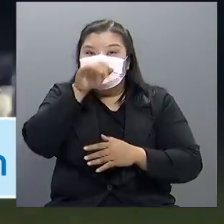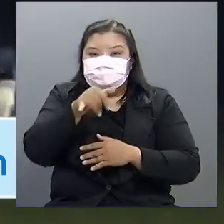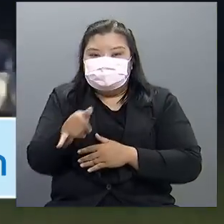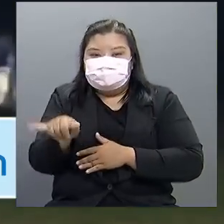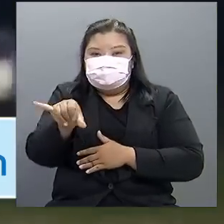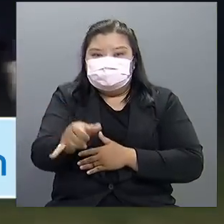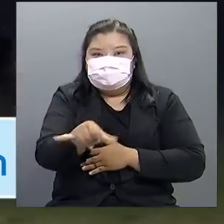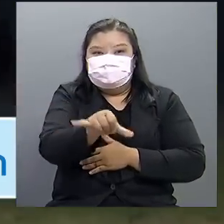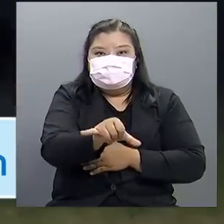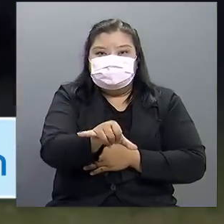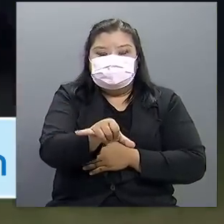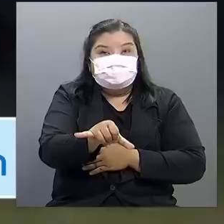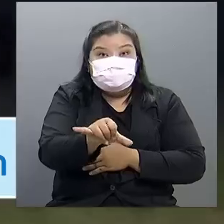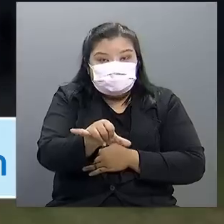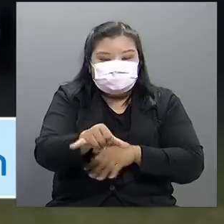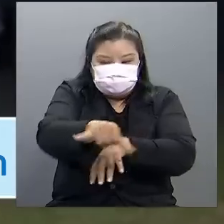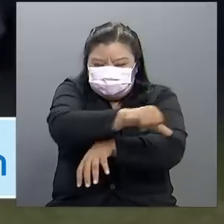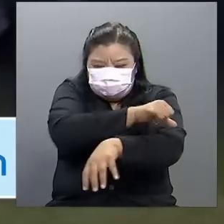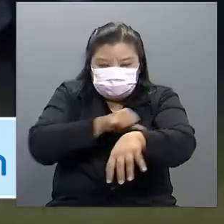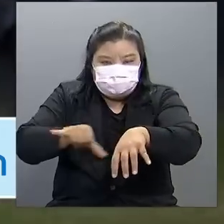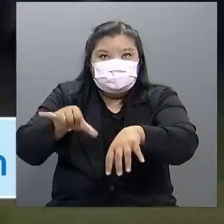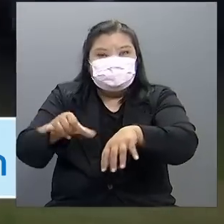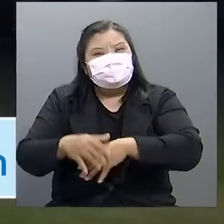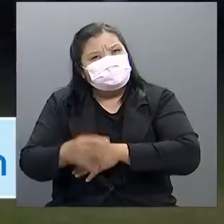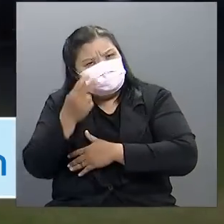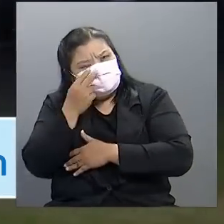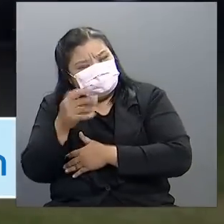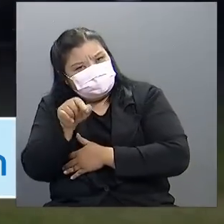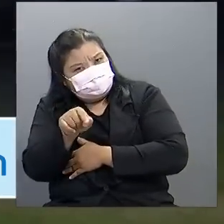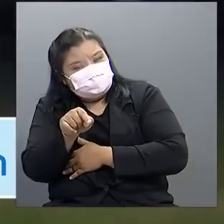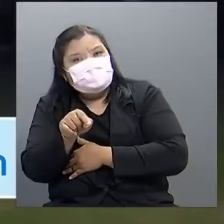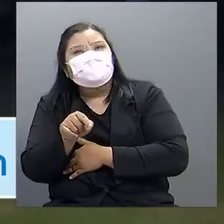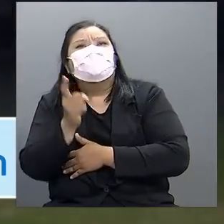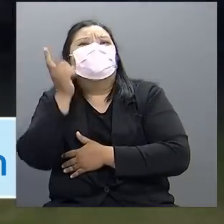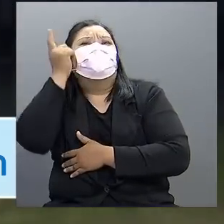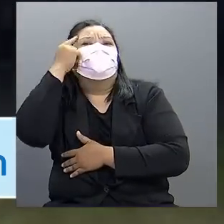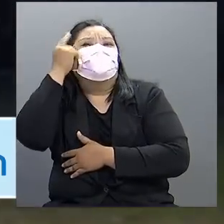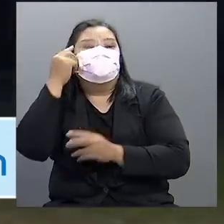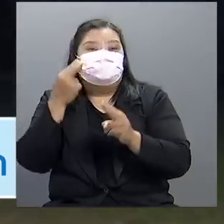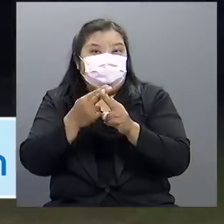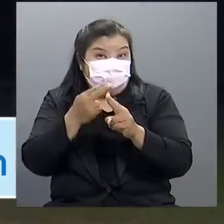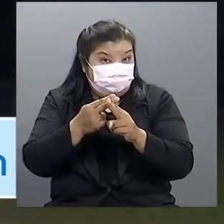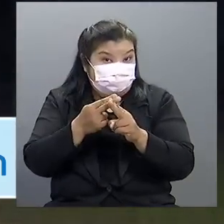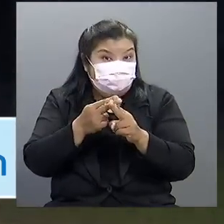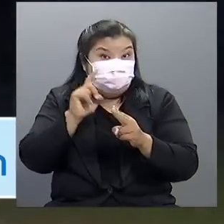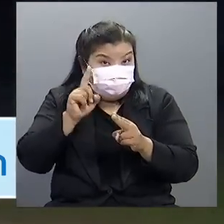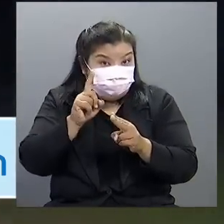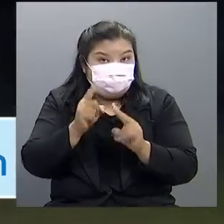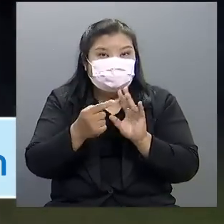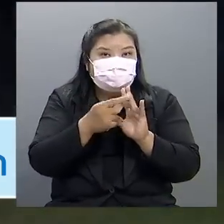จากการตัวสอบก็พบวา ช้างตวนี้รู้จักกันในนาม พลายเดียว ยืนหลับ